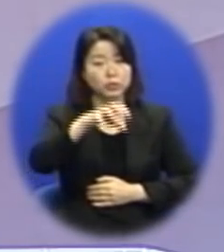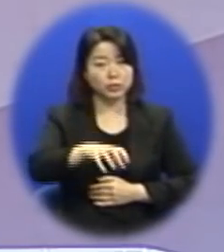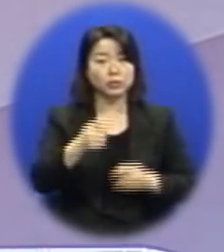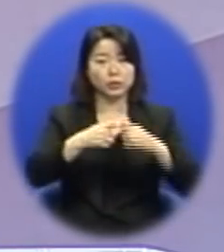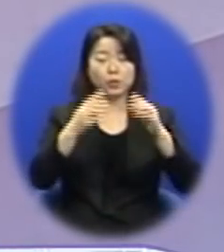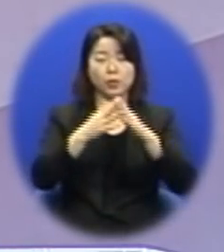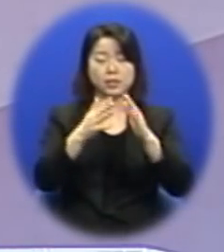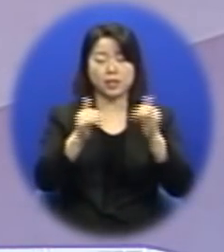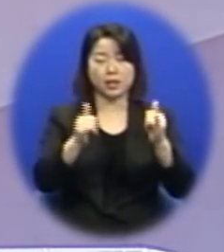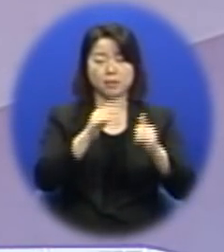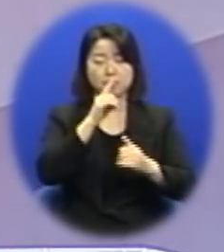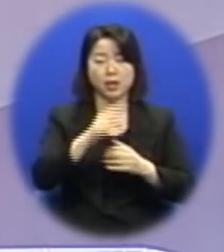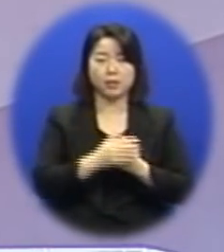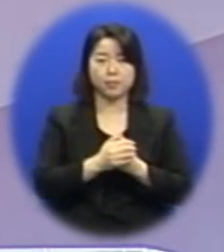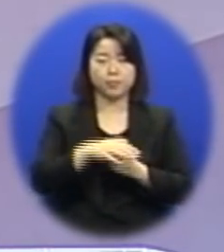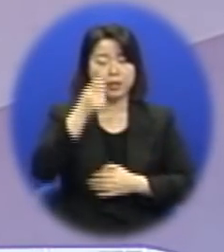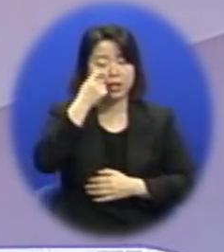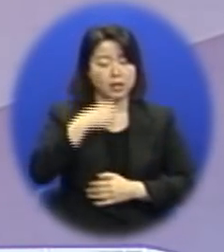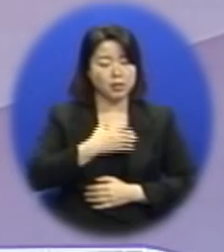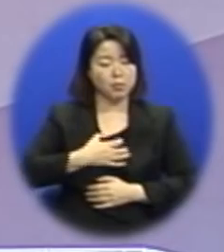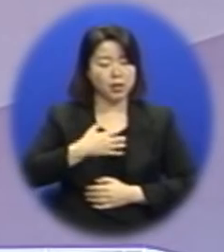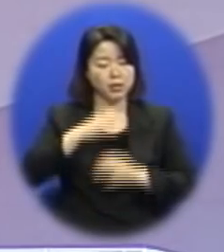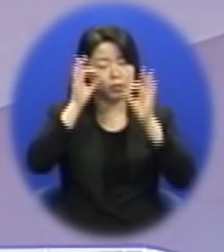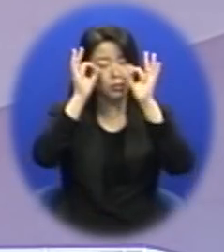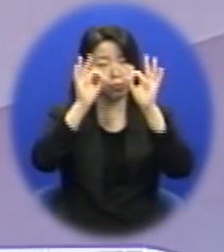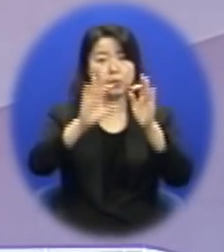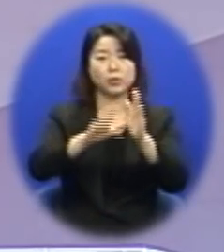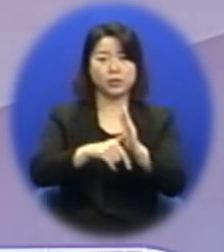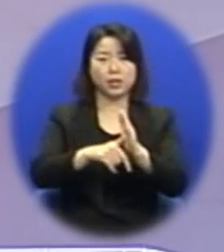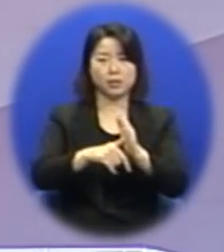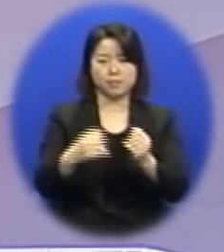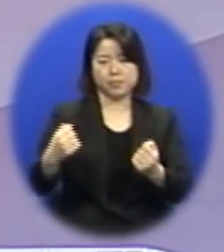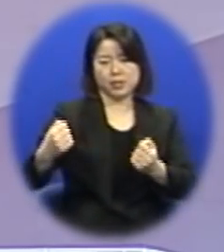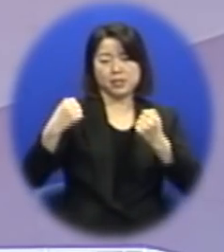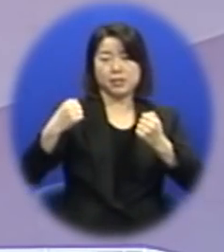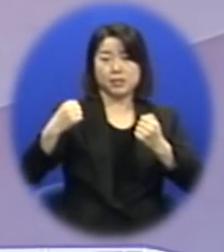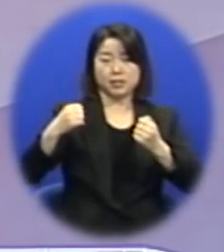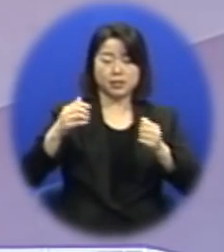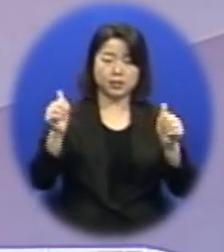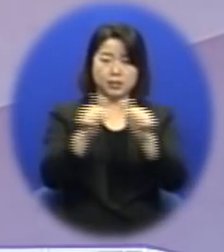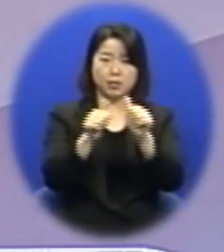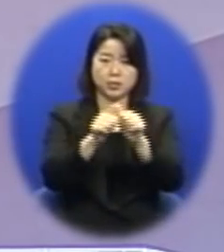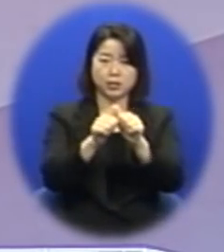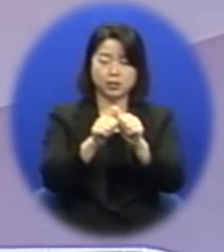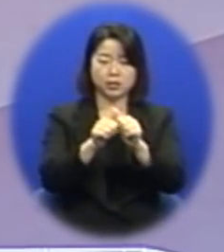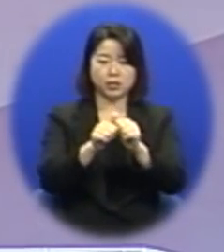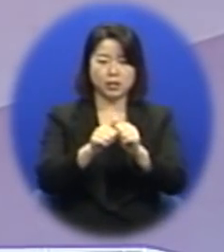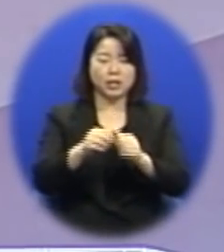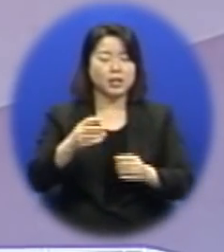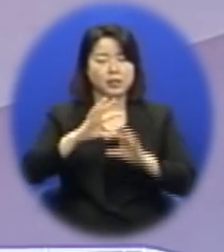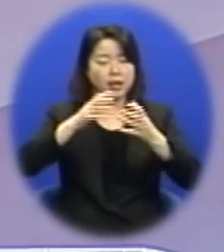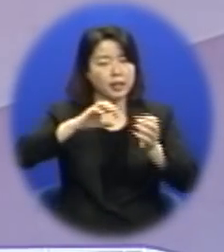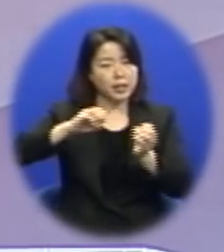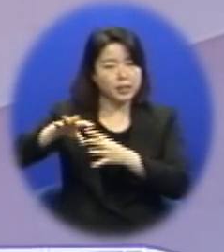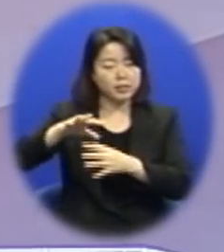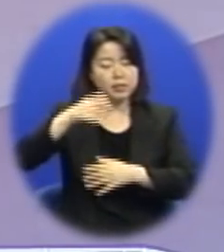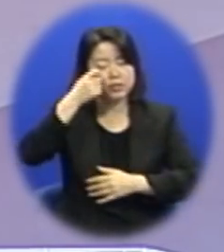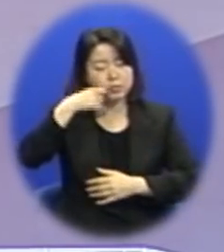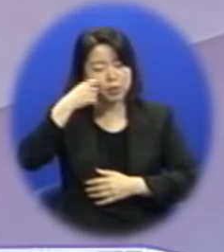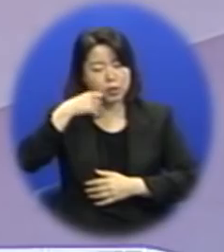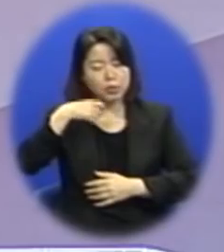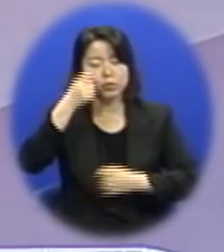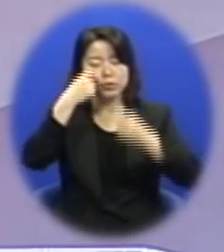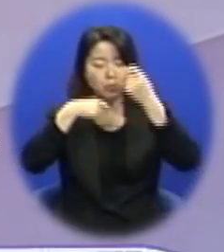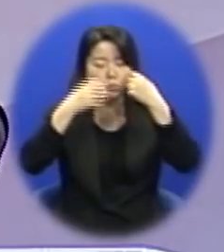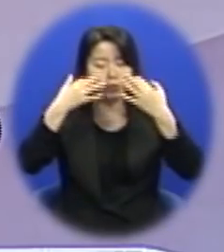교인들을 말합니다 슬퍼하는 것을 볼 때 건장한 남자들이 망국을 슬퍼하며 눈물 흘리는 것을